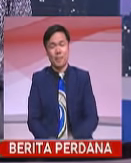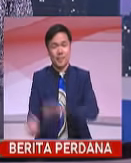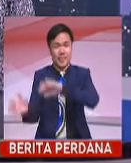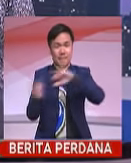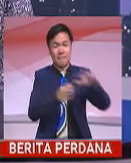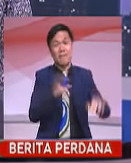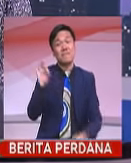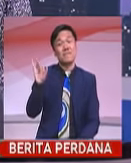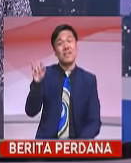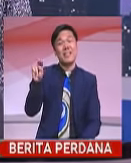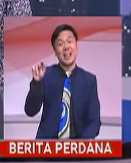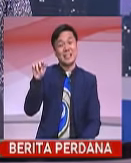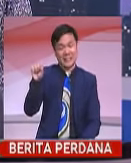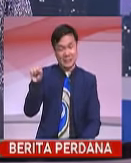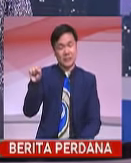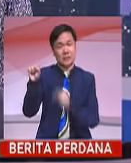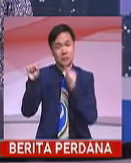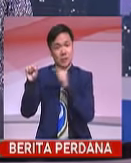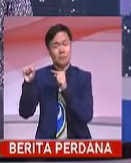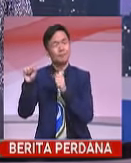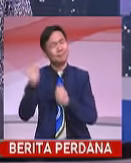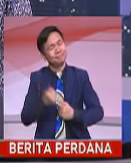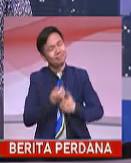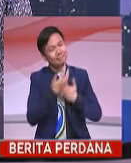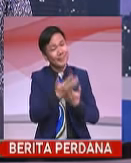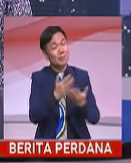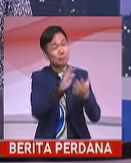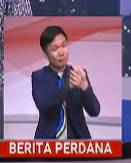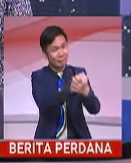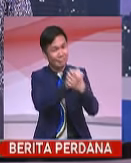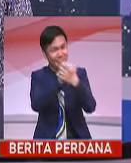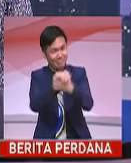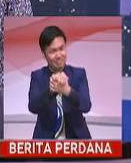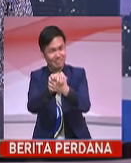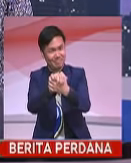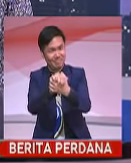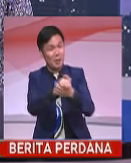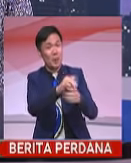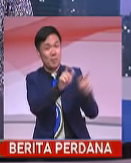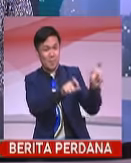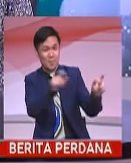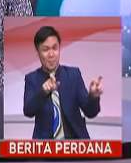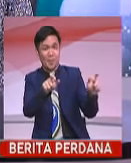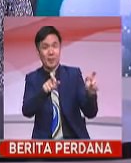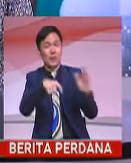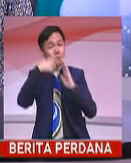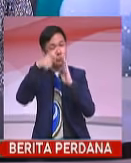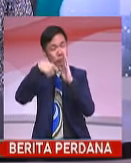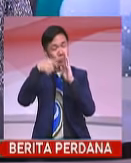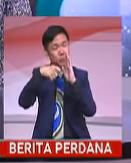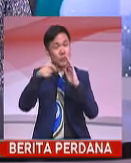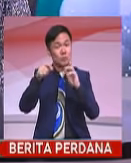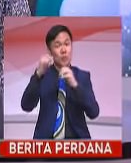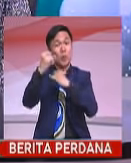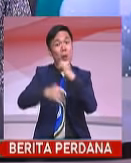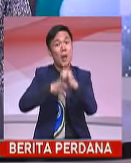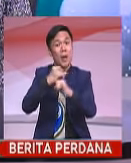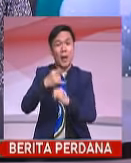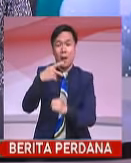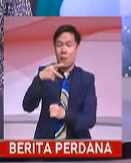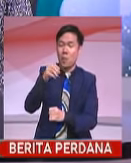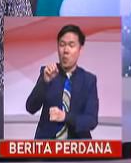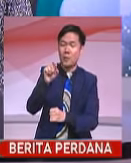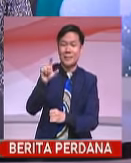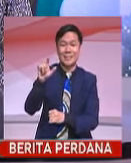Perbadanan Kemajuan Filem Nasional, FINAS, menzahirkan ucapan tahniah dan syabas kepada penerbit filem dokumentari antarabangsa Poh Si